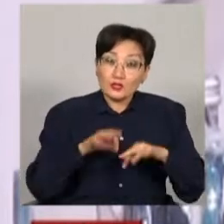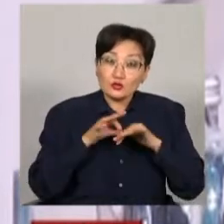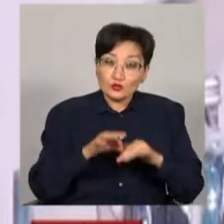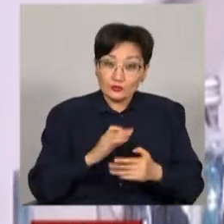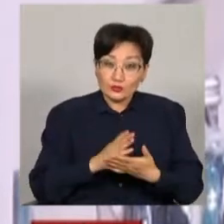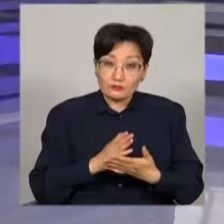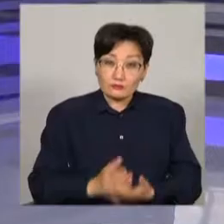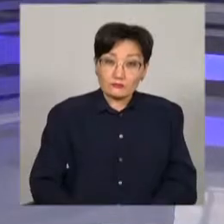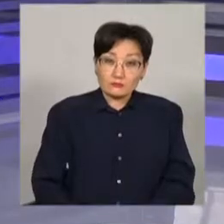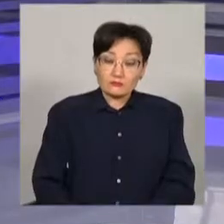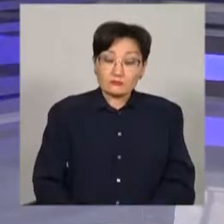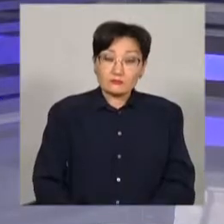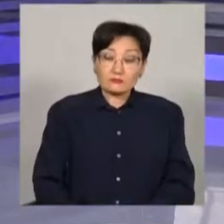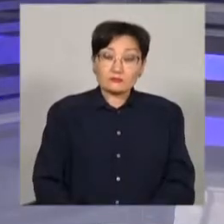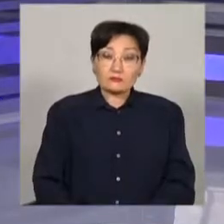жүргізген.